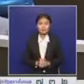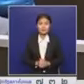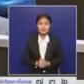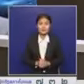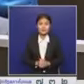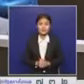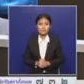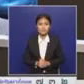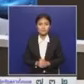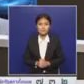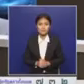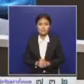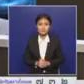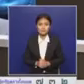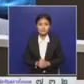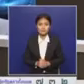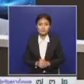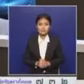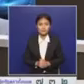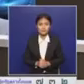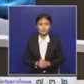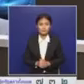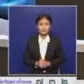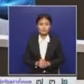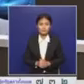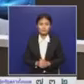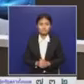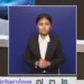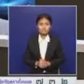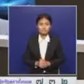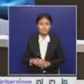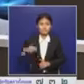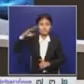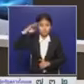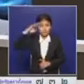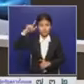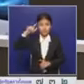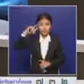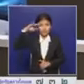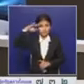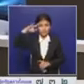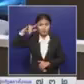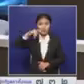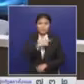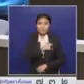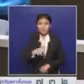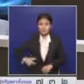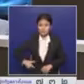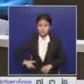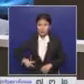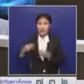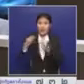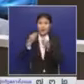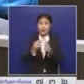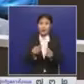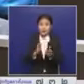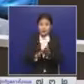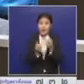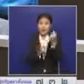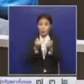มหากรุณาธิคุณของพระบาทสมเด็จพระเจ้าอยู่หัวนะครับได้มอบรถตรวจการ 15คันและพระราชทานแก่